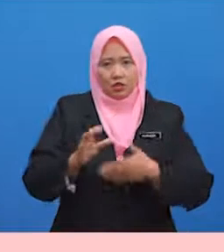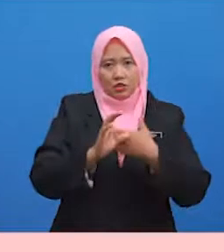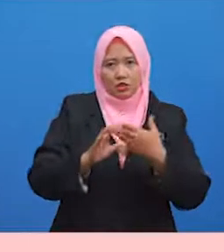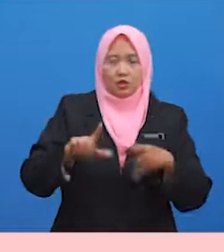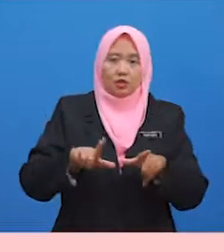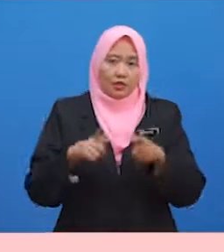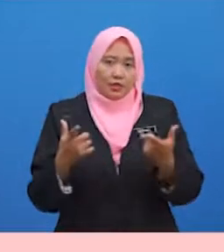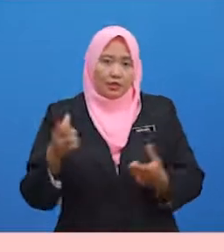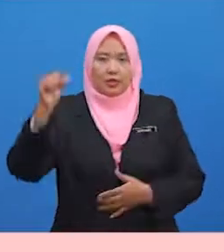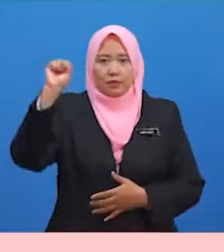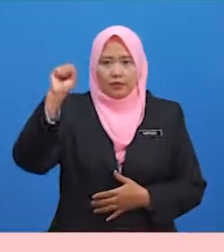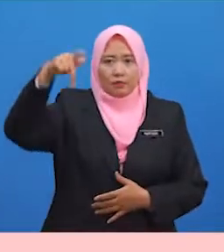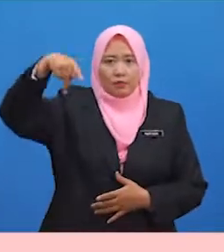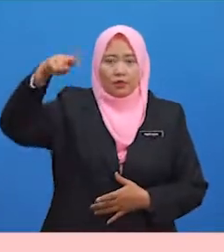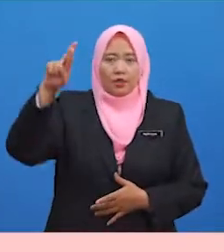sprain.